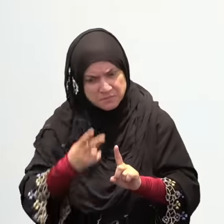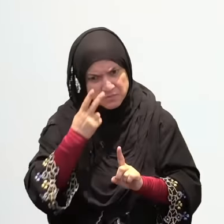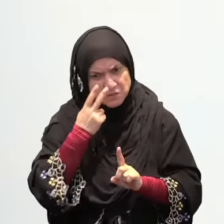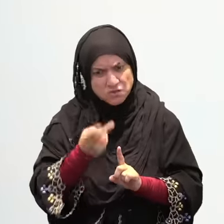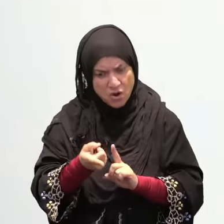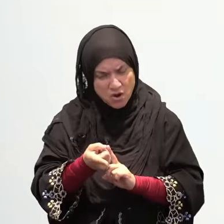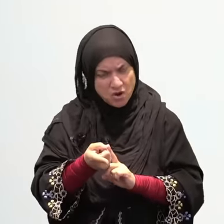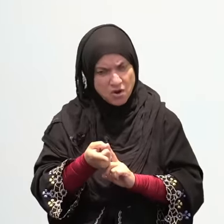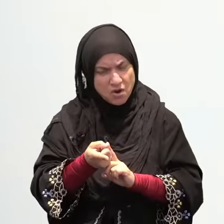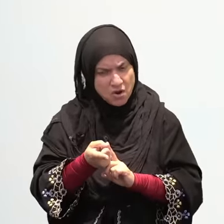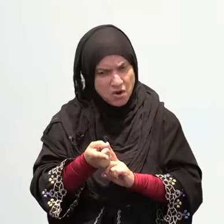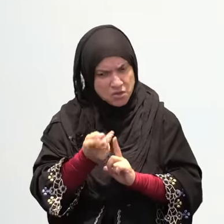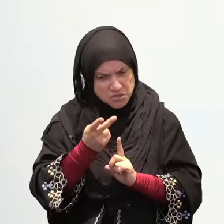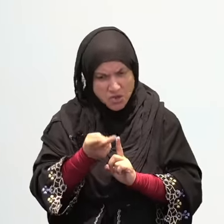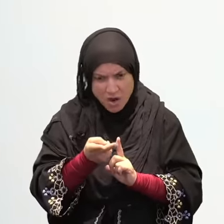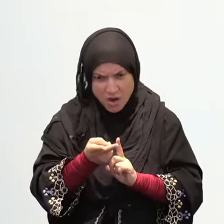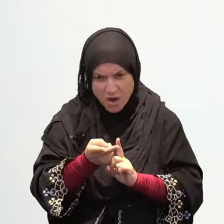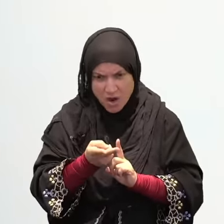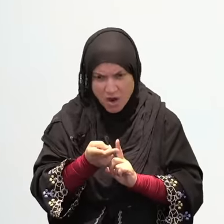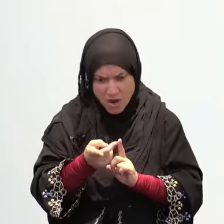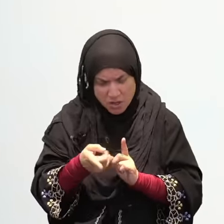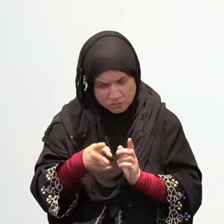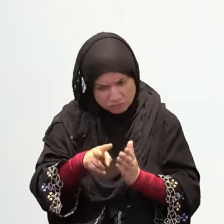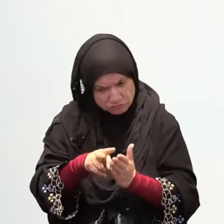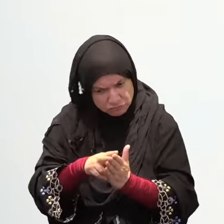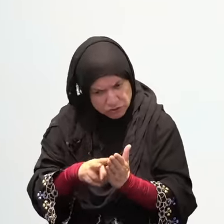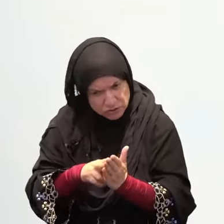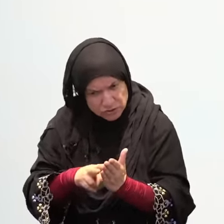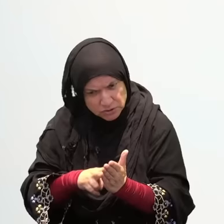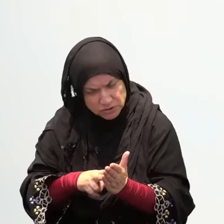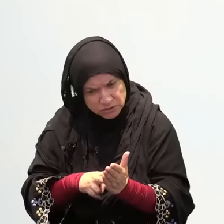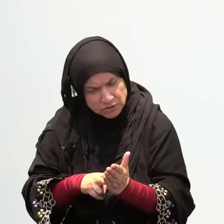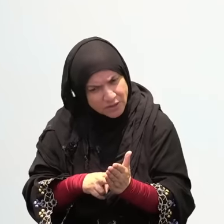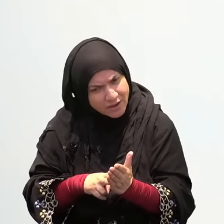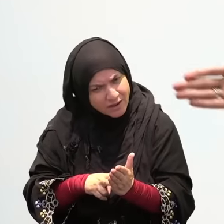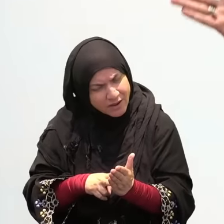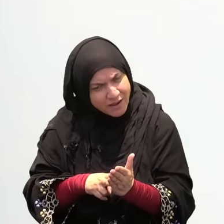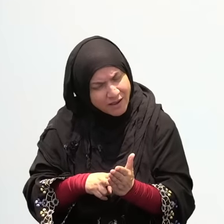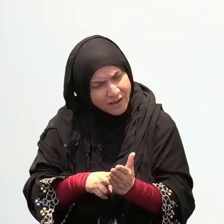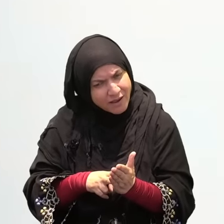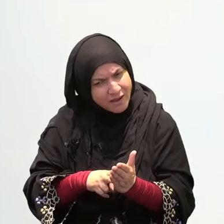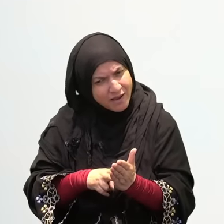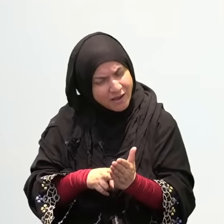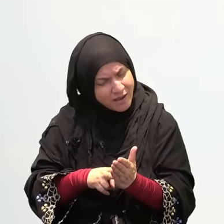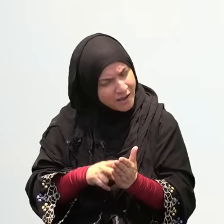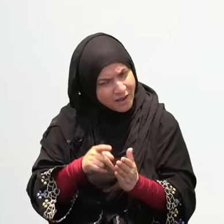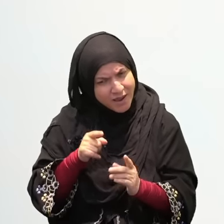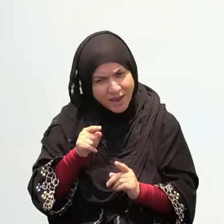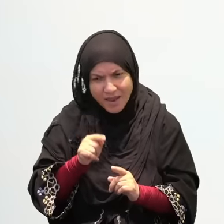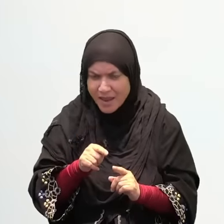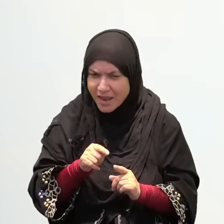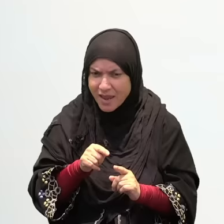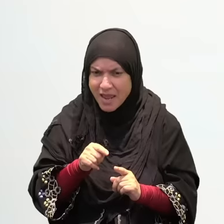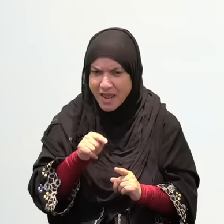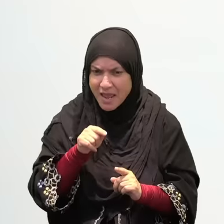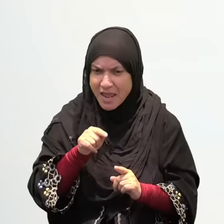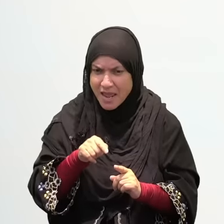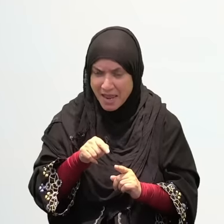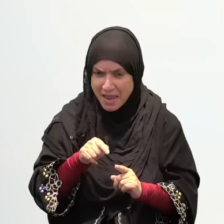born on the day that the Prophet ﷺ and his companions were on their way to the farewell Hajj, Hajjat